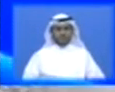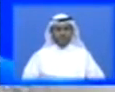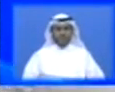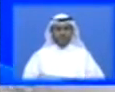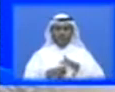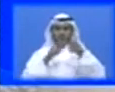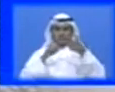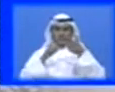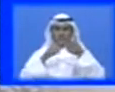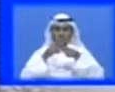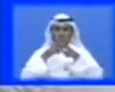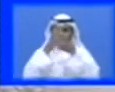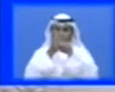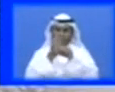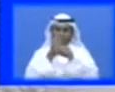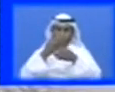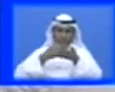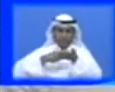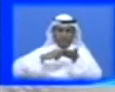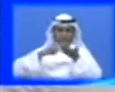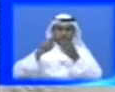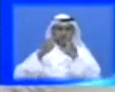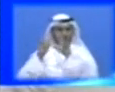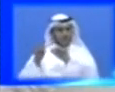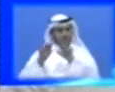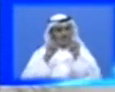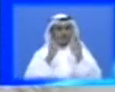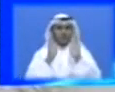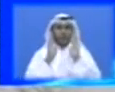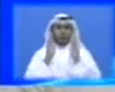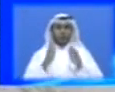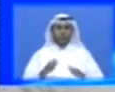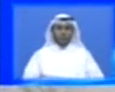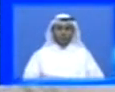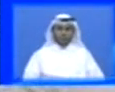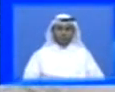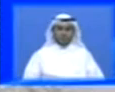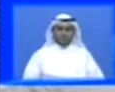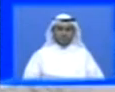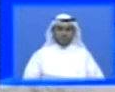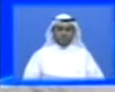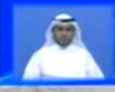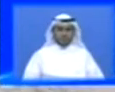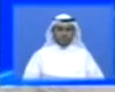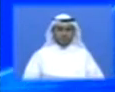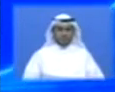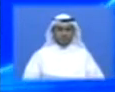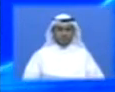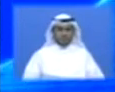كما بعث سمو الشيخ جابر المبارك الحمد الصباح رئيس مجلس الوزراء حفظه الله ببرقية تهنئة مماثلة.